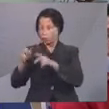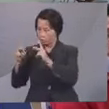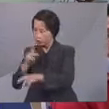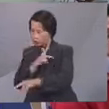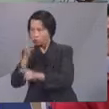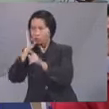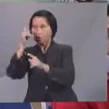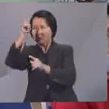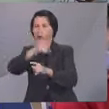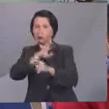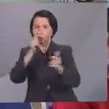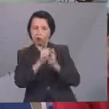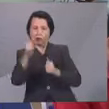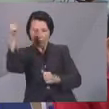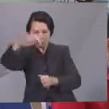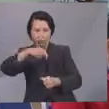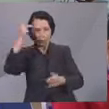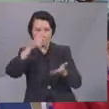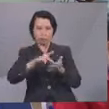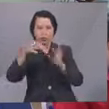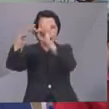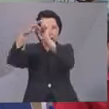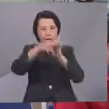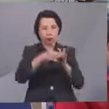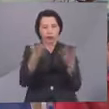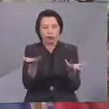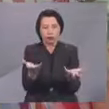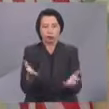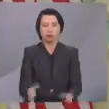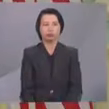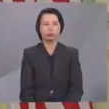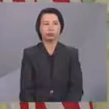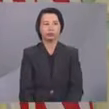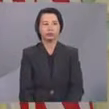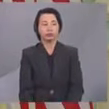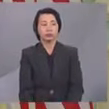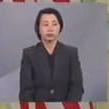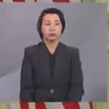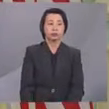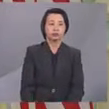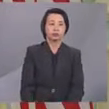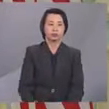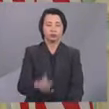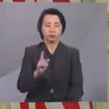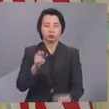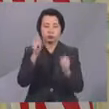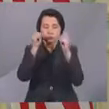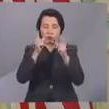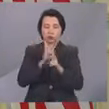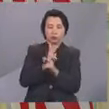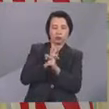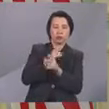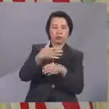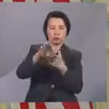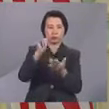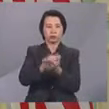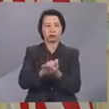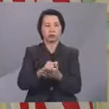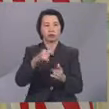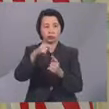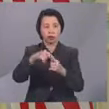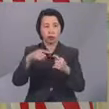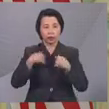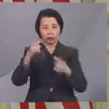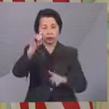perkara berkenaan? Sekian, terima kasih Datuk Seri. Dengan soalan ini, you tell you, aware lah maknanya. Lepas ni. Bila